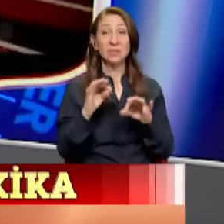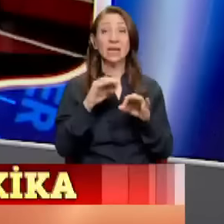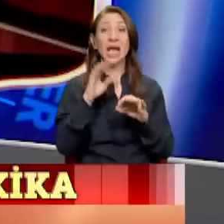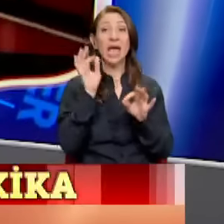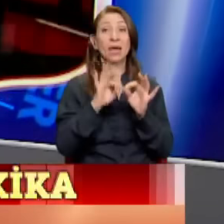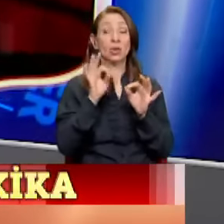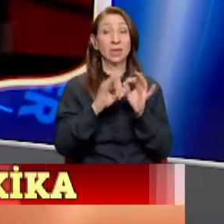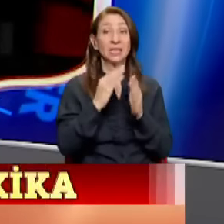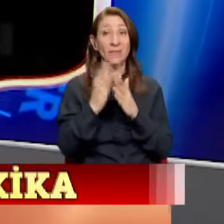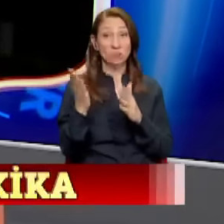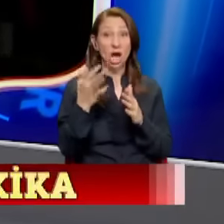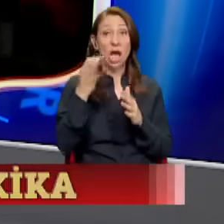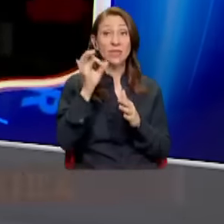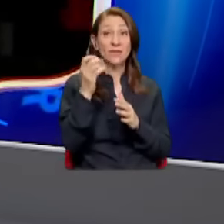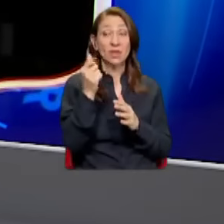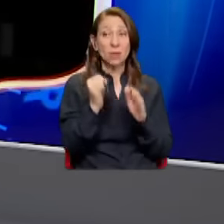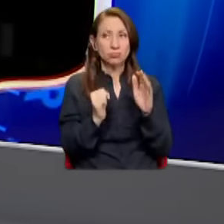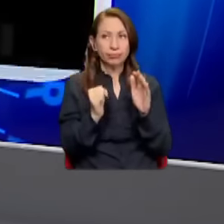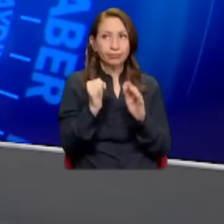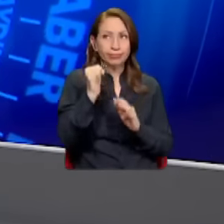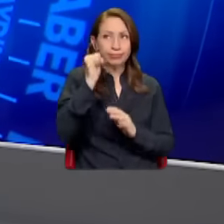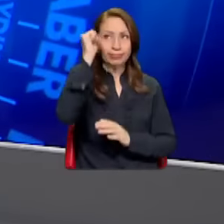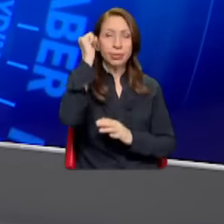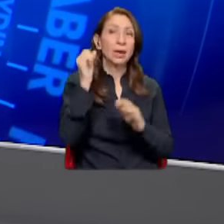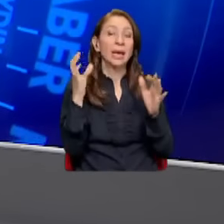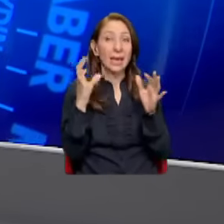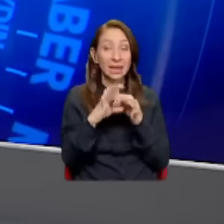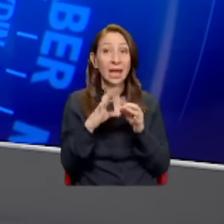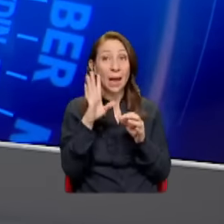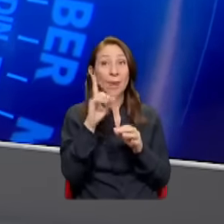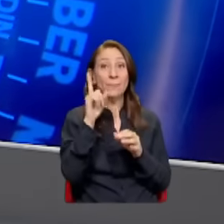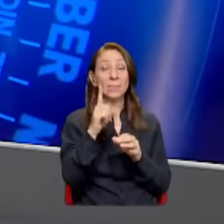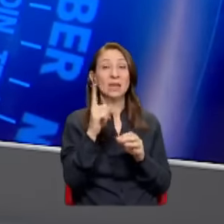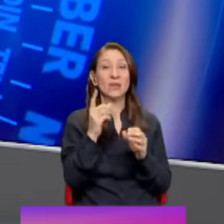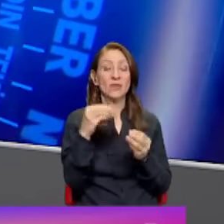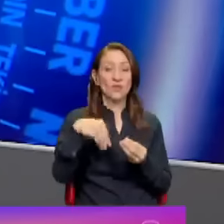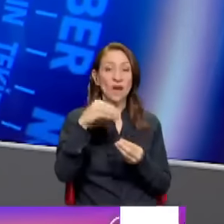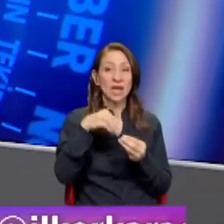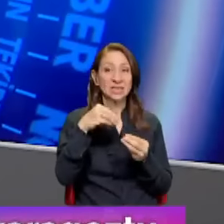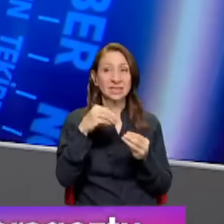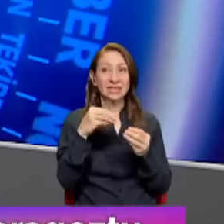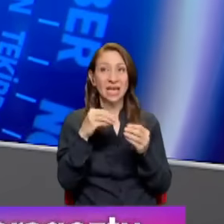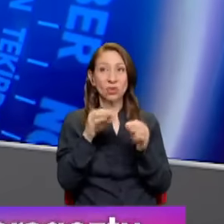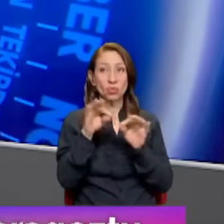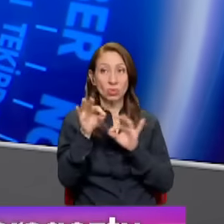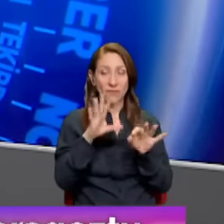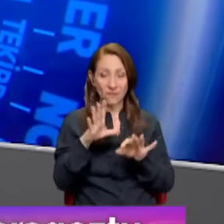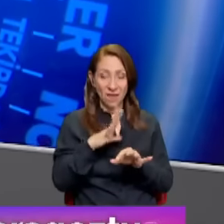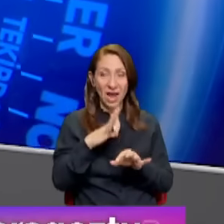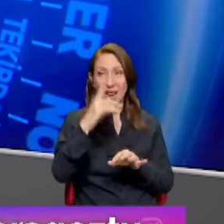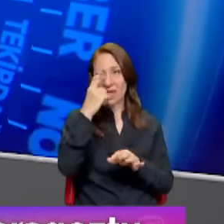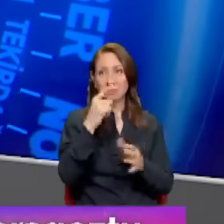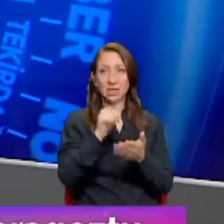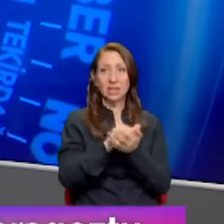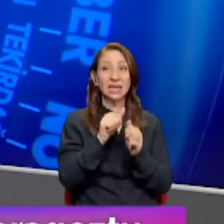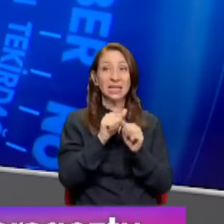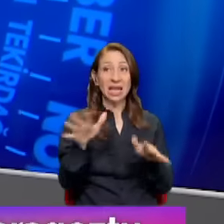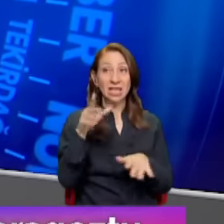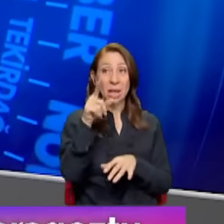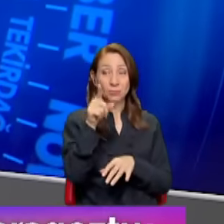ekonomiyle devam edeceğiz Altın fiyatlarının ne kadar yükseldiği le Yalnız bir faiz ayarlaması var resmi gazetede